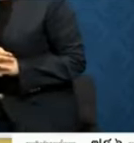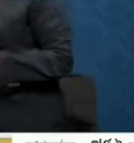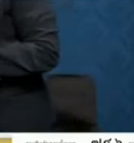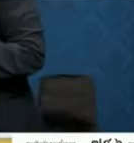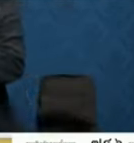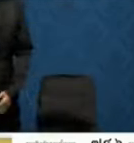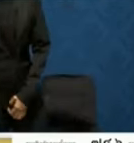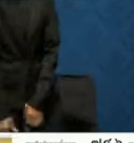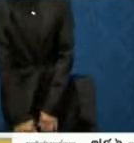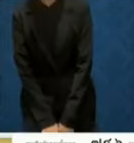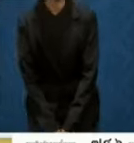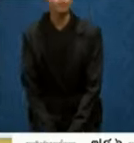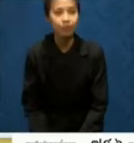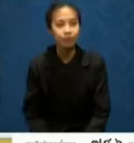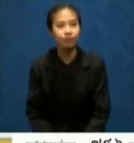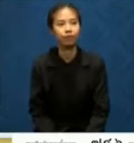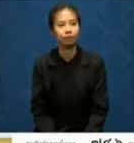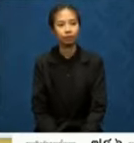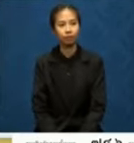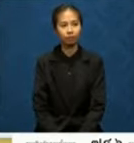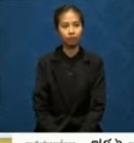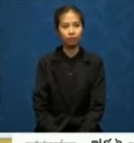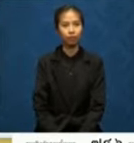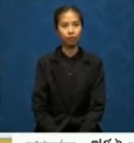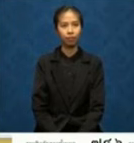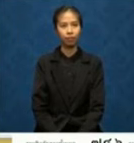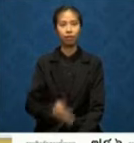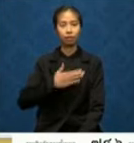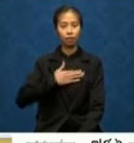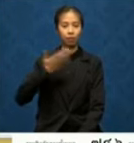เมื่อครั้งผมเป็นอธิบดี